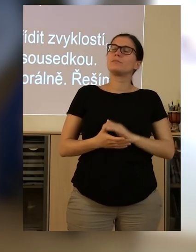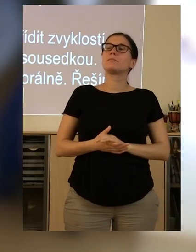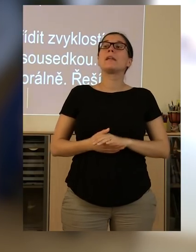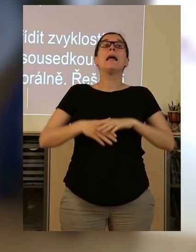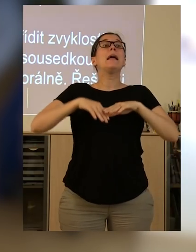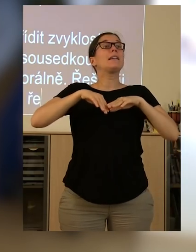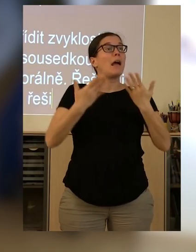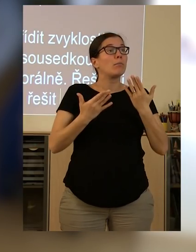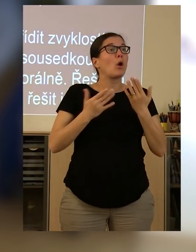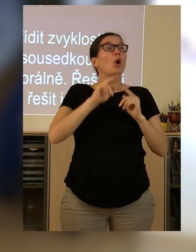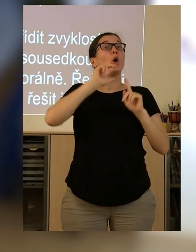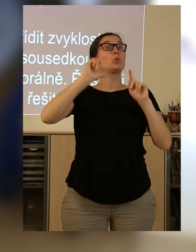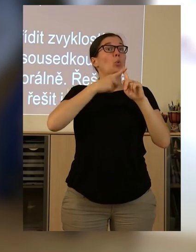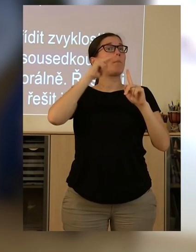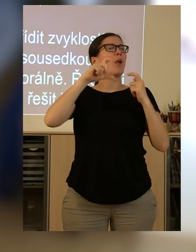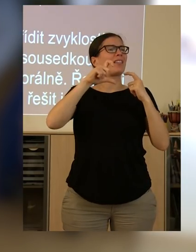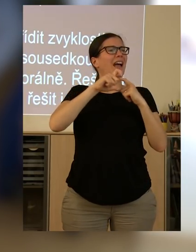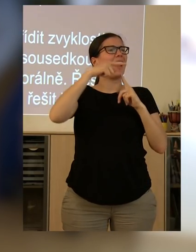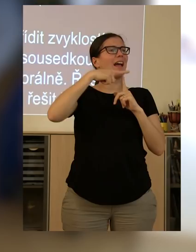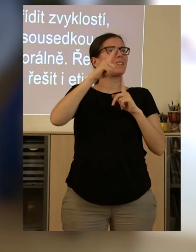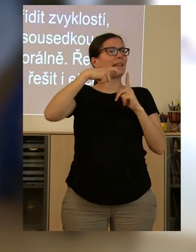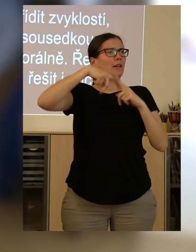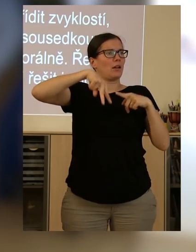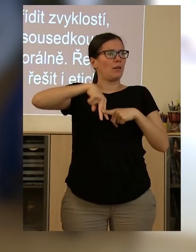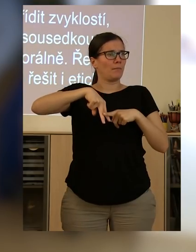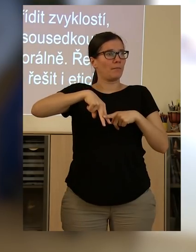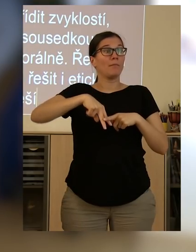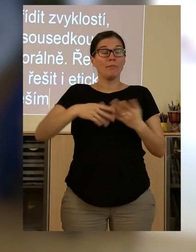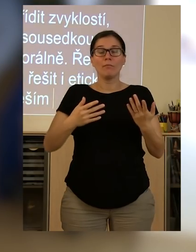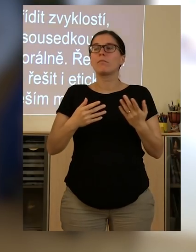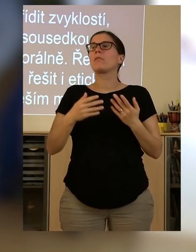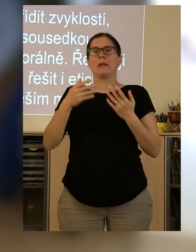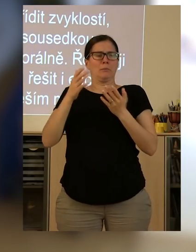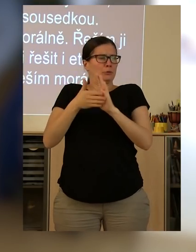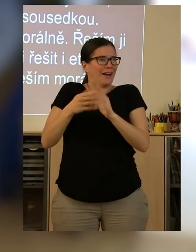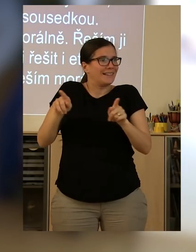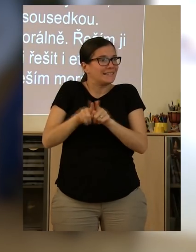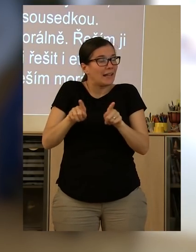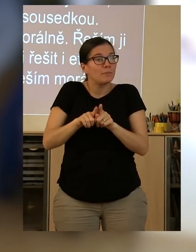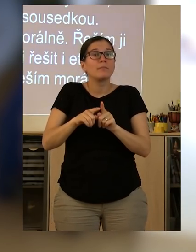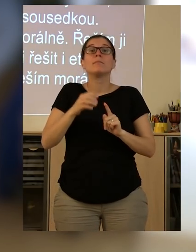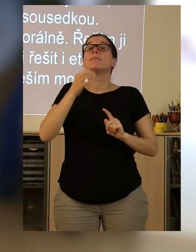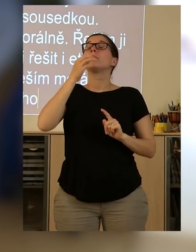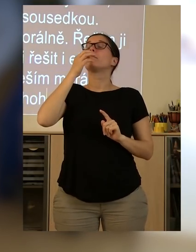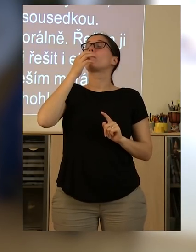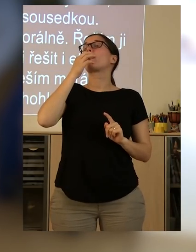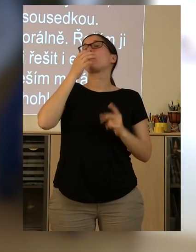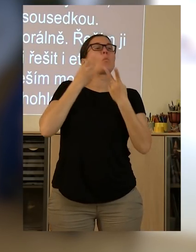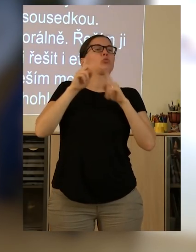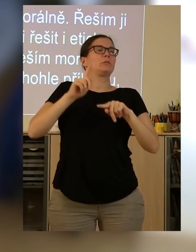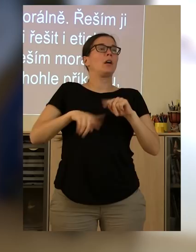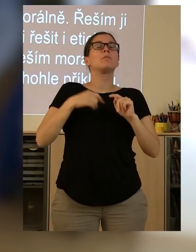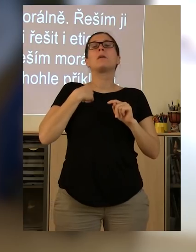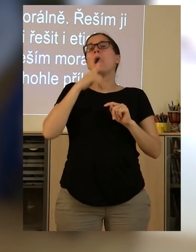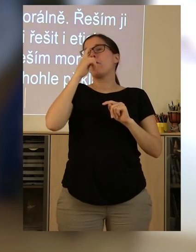eticky. Protože jestliže řeším otázku morálně, když teďka budu se držet tohohle příkladu, tak se může stát toto. Večeřím